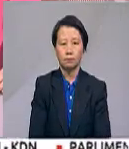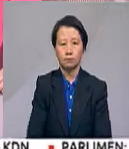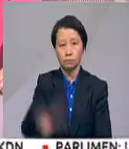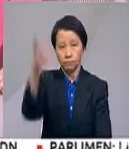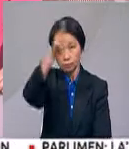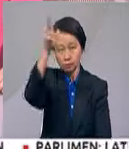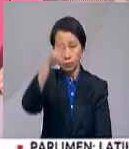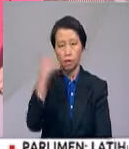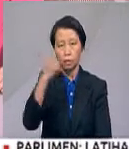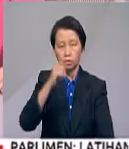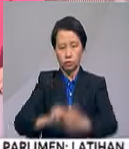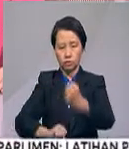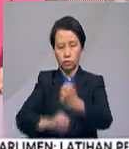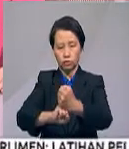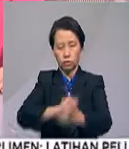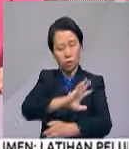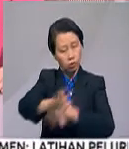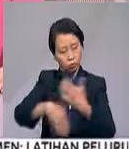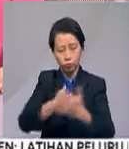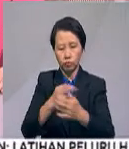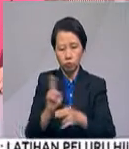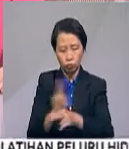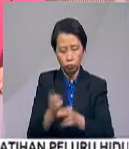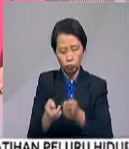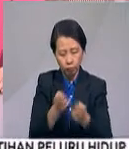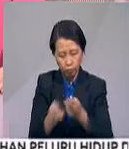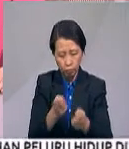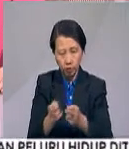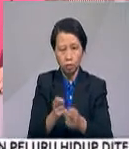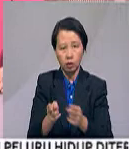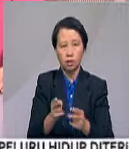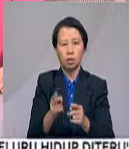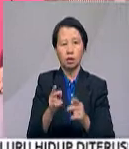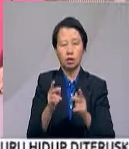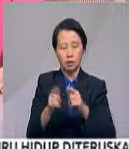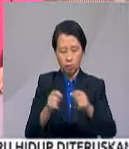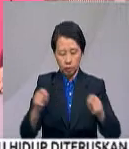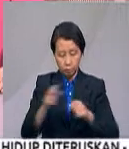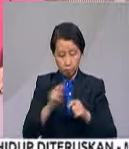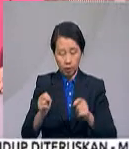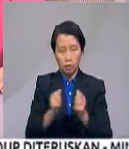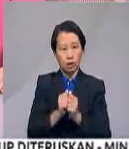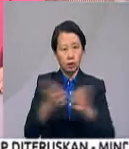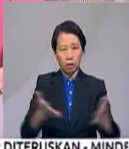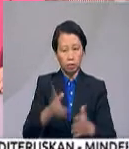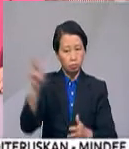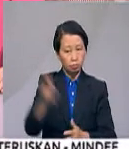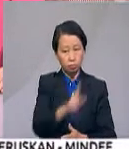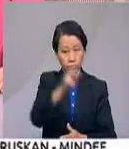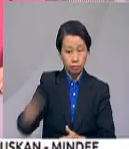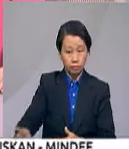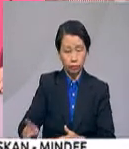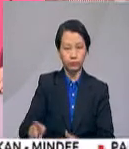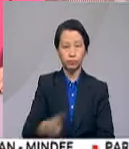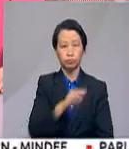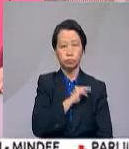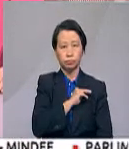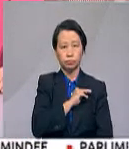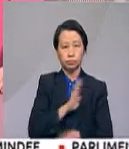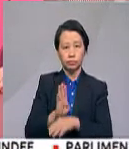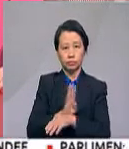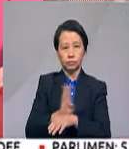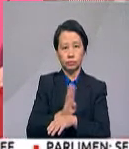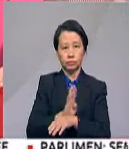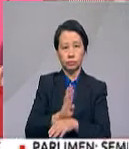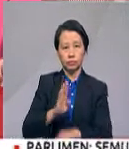kerajaan sentiasa menyokong Semua usaha niaga dilakukan Usahawan tempatan tanpa sebarang diskriminasi tegas menteri perdagangan dalam